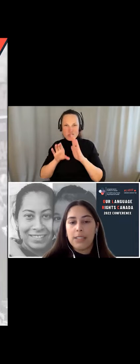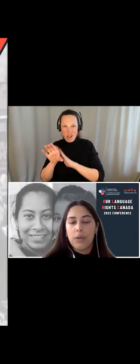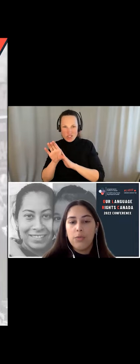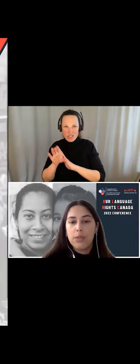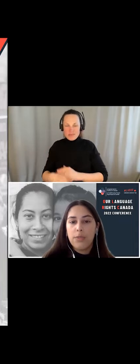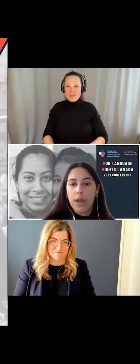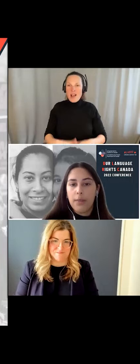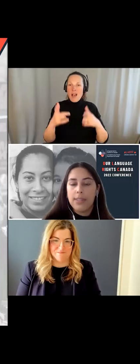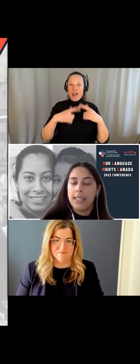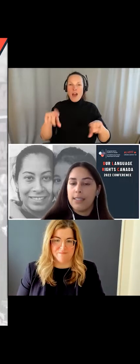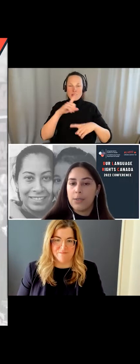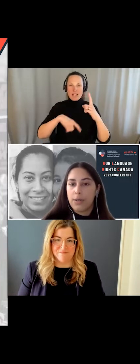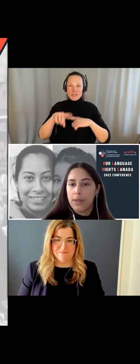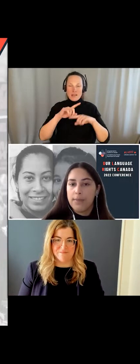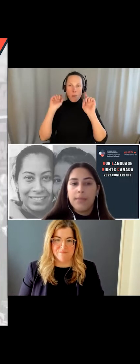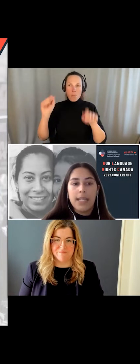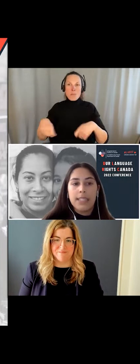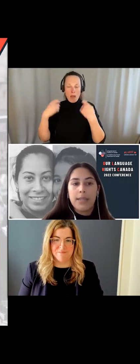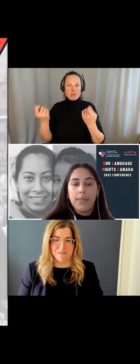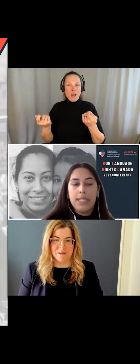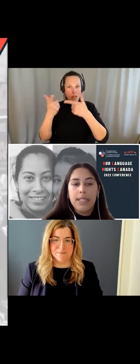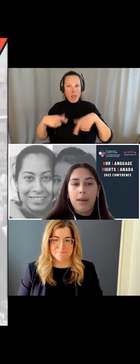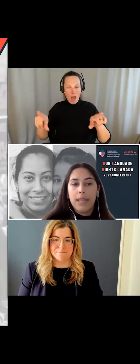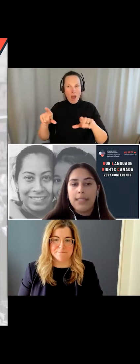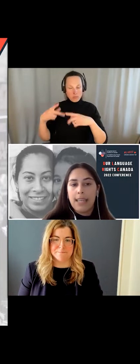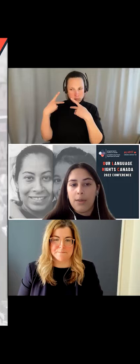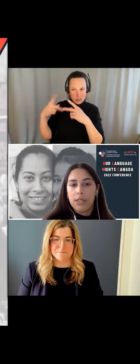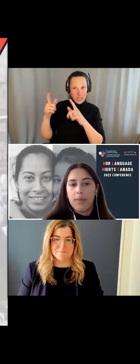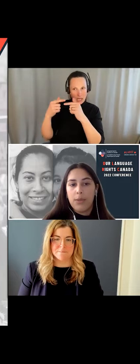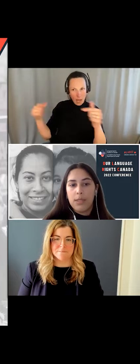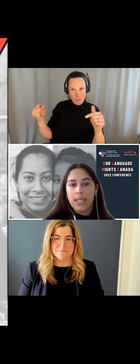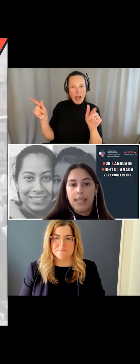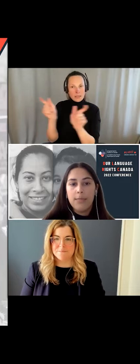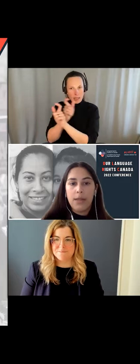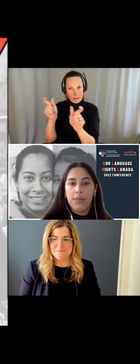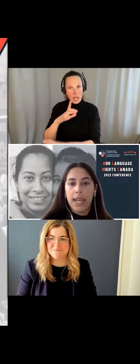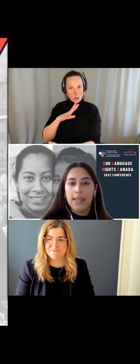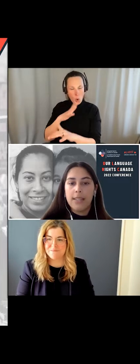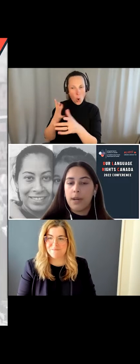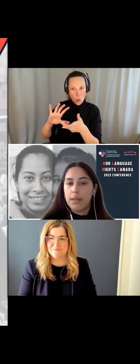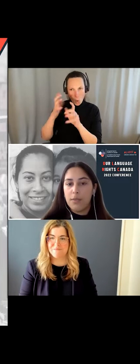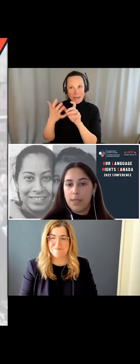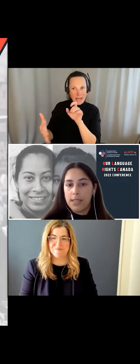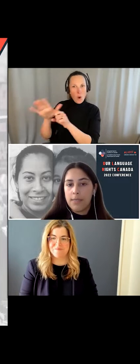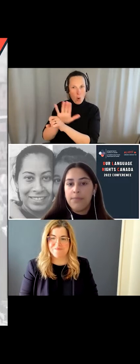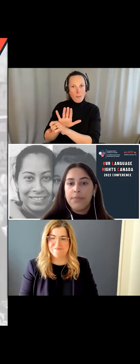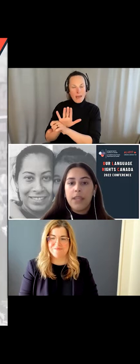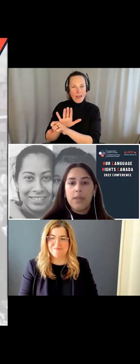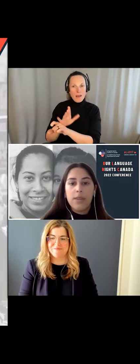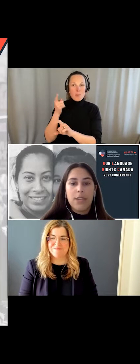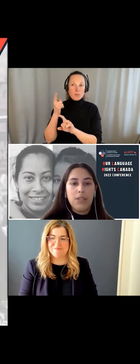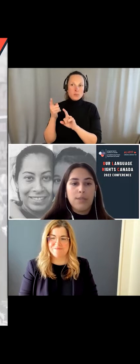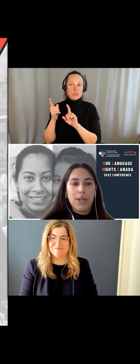du Canada. Le langage des signes, c'est un langage naturel qui a ses règles de grammaire, ses ordres, et c'est un